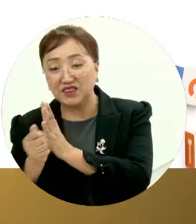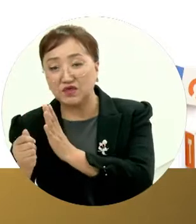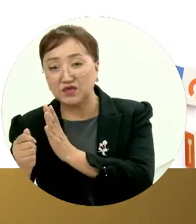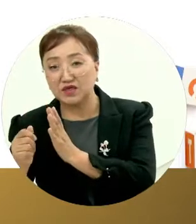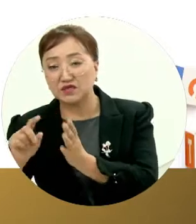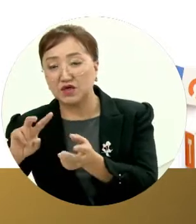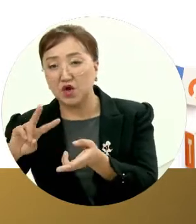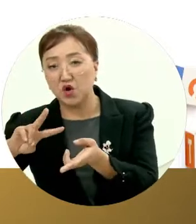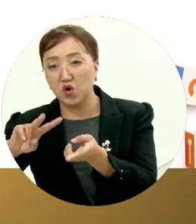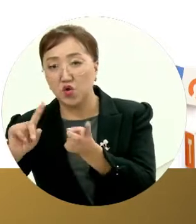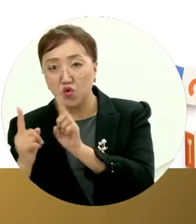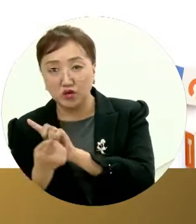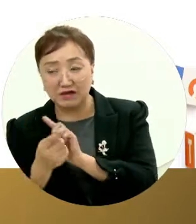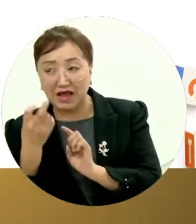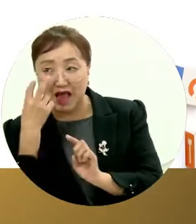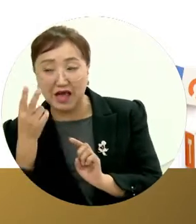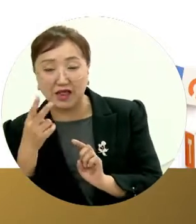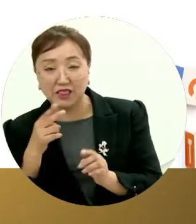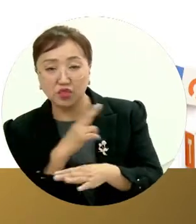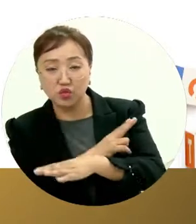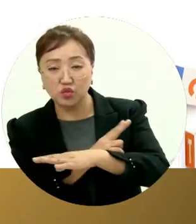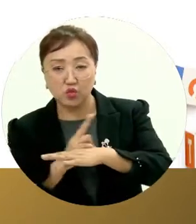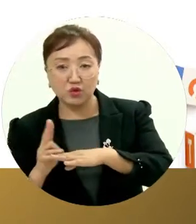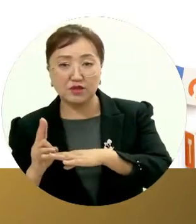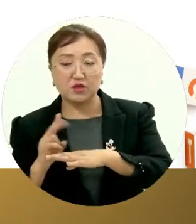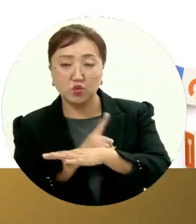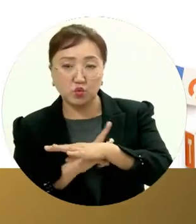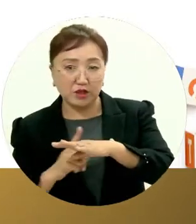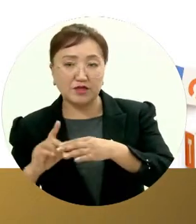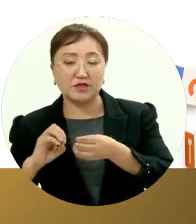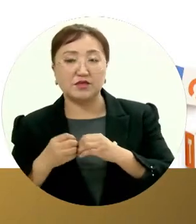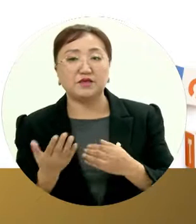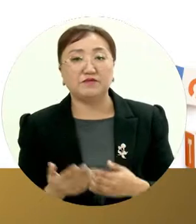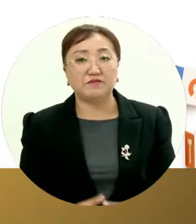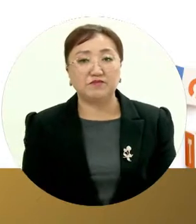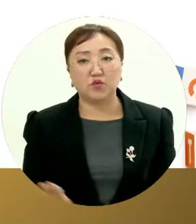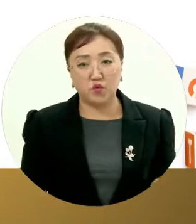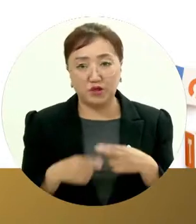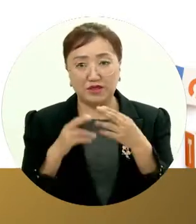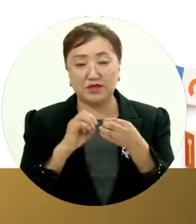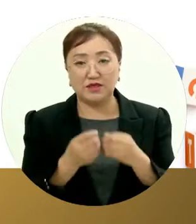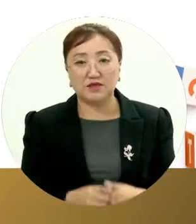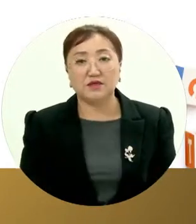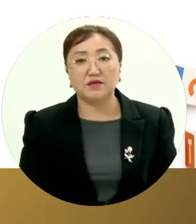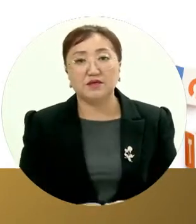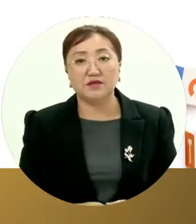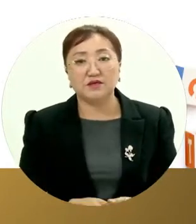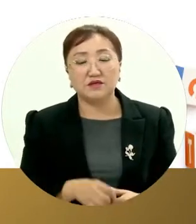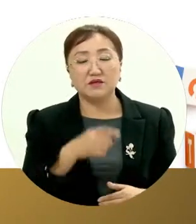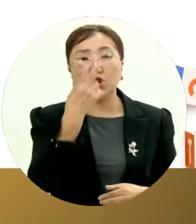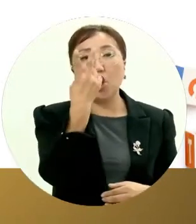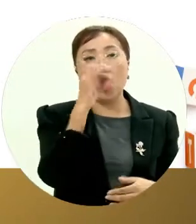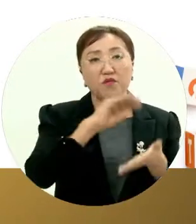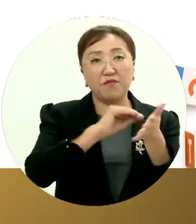өөрчлөлтийн талаар хараад дүгнэлт хийцгээгээрэй. Энэ дээр багш нь тайлбарлаад өгье. Дээр нь ингээ